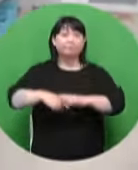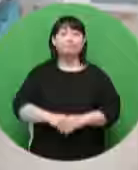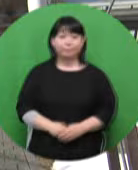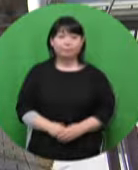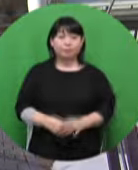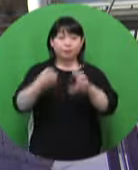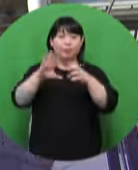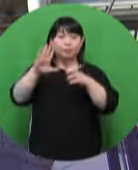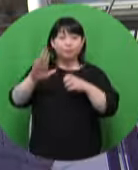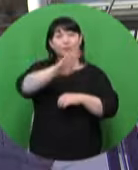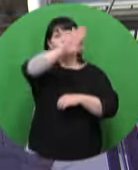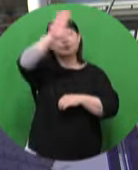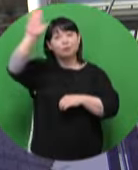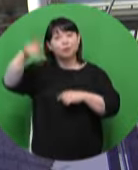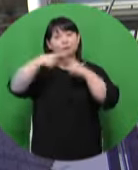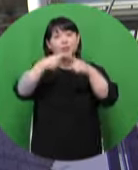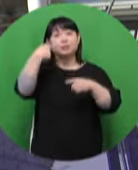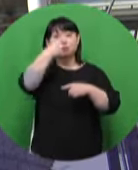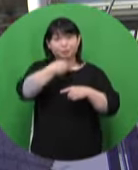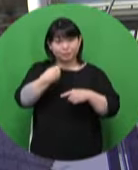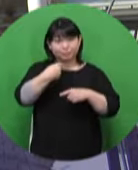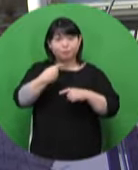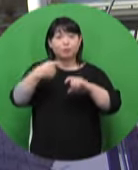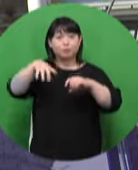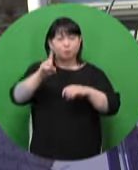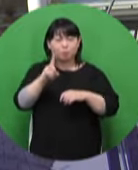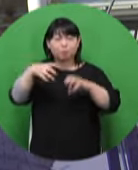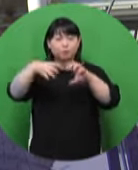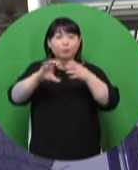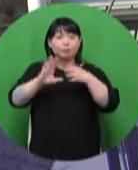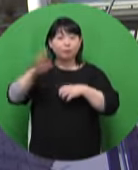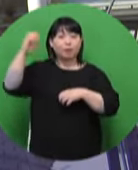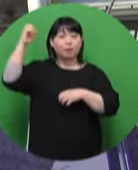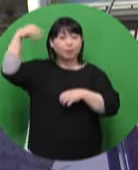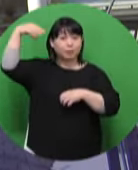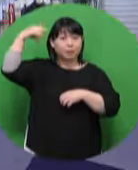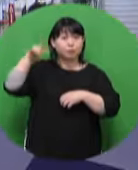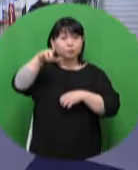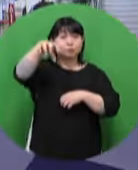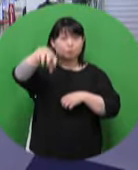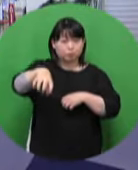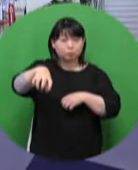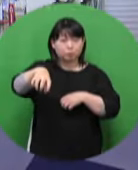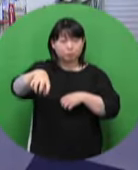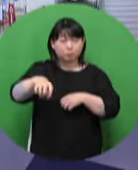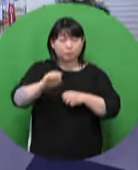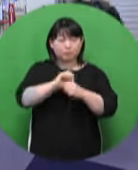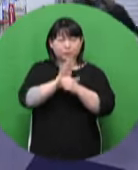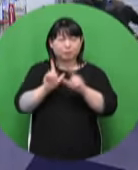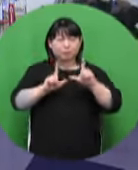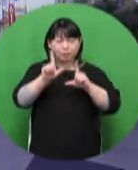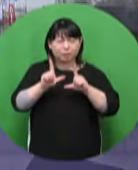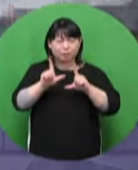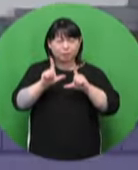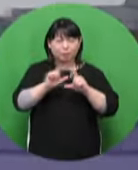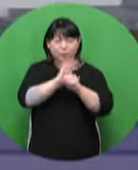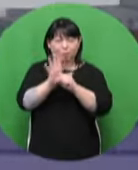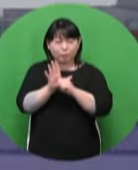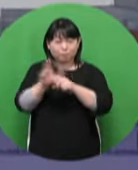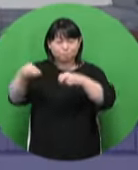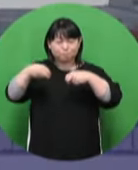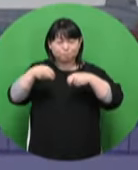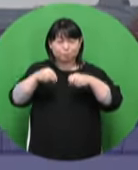、岩手の空の玄関口、岩手花巻空港。新型コロナウイルス感染